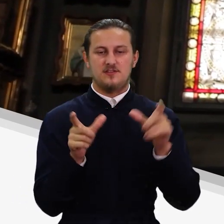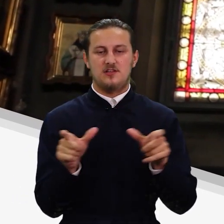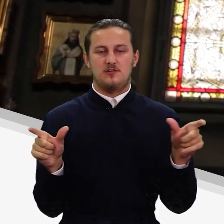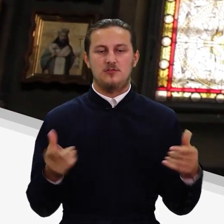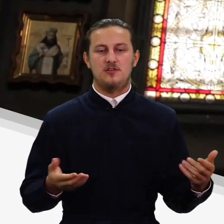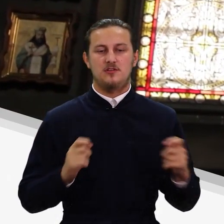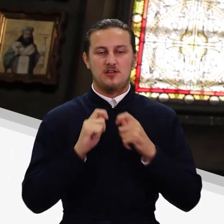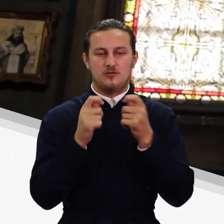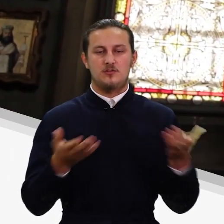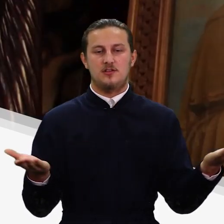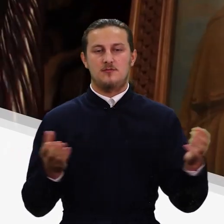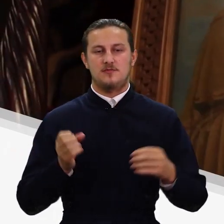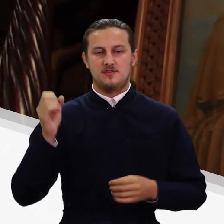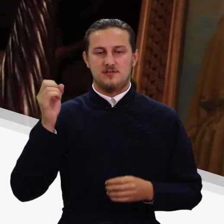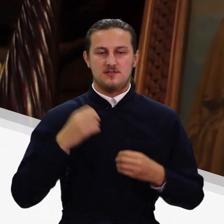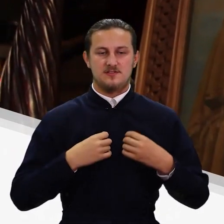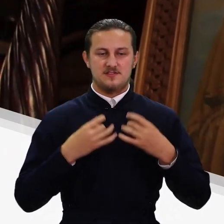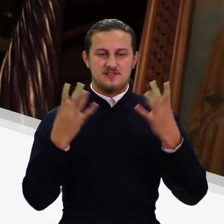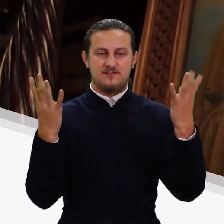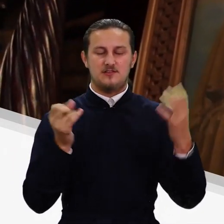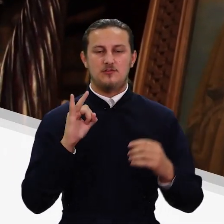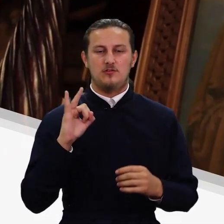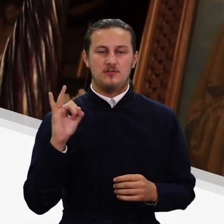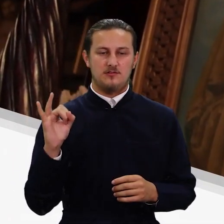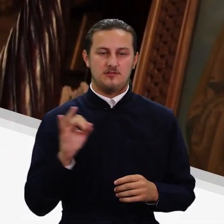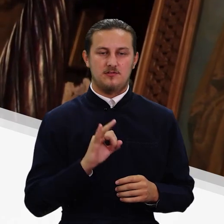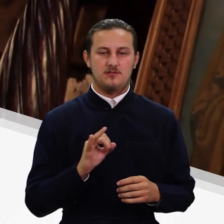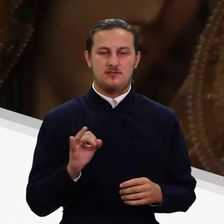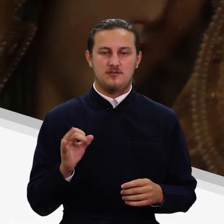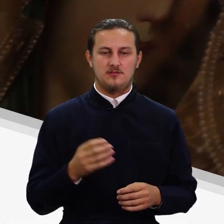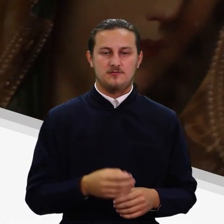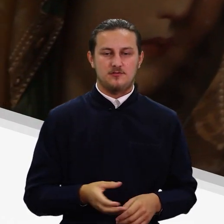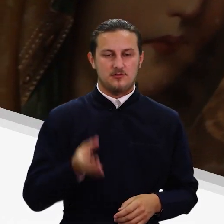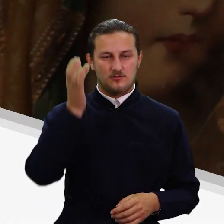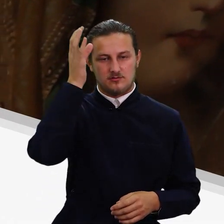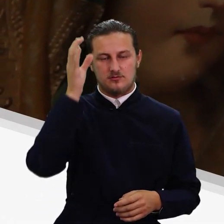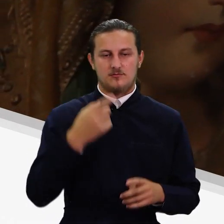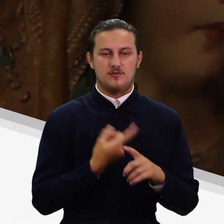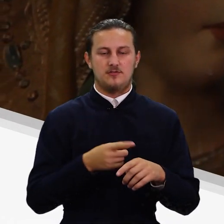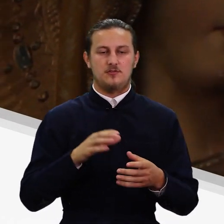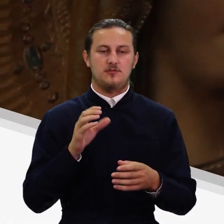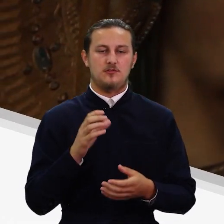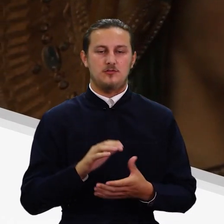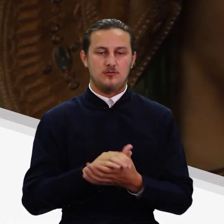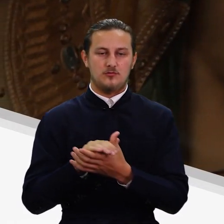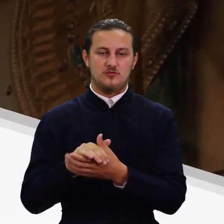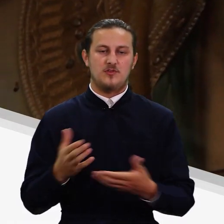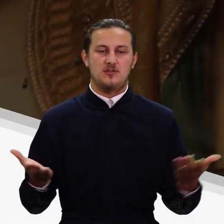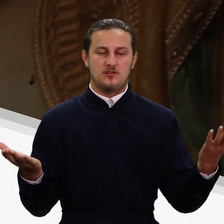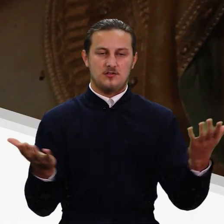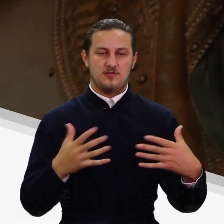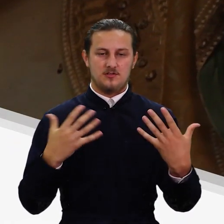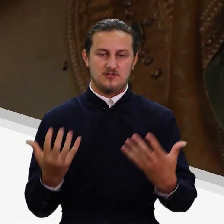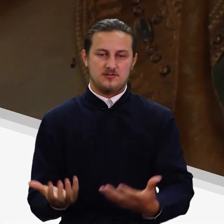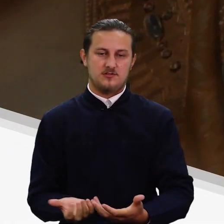і дає натхнення. Відбувається переродження і зміна людини. І в цій дружбі ми знаходимо підтримку не людську, а